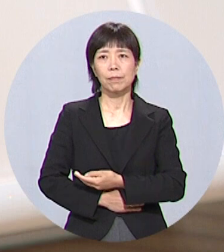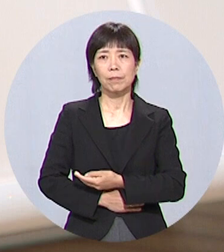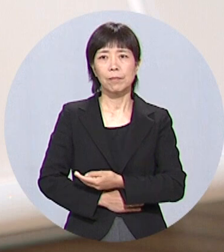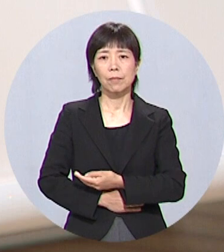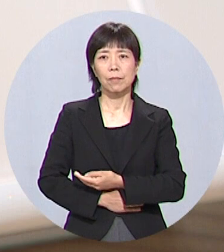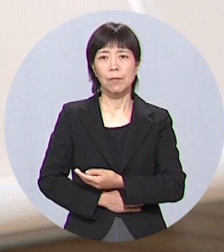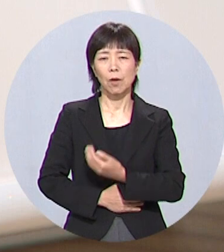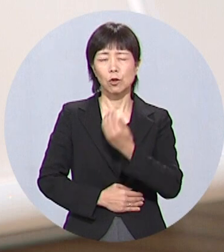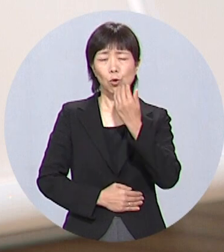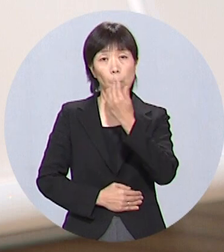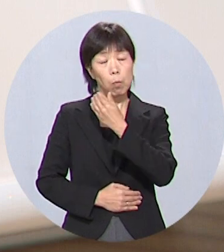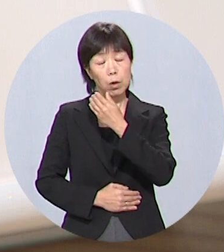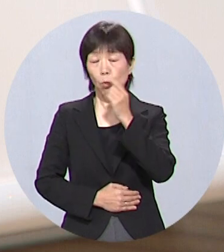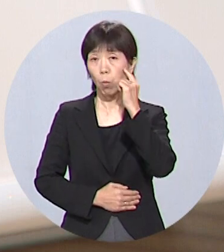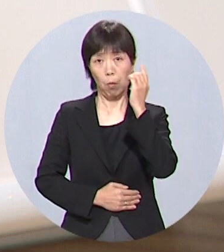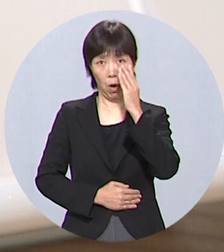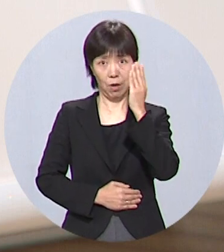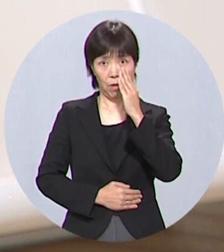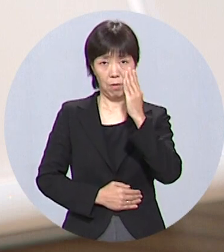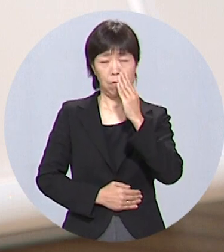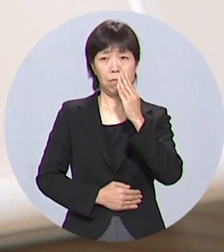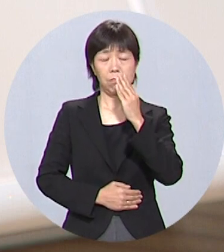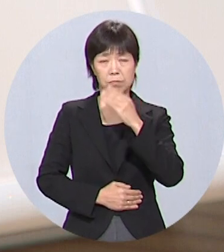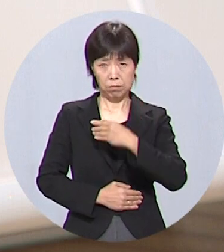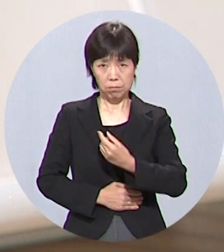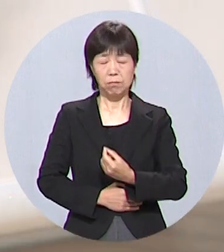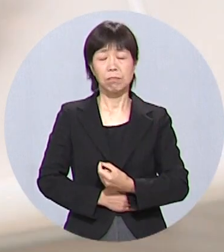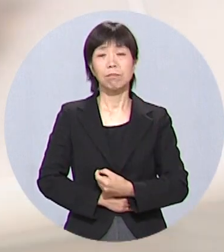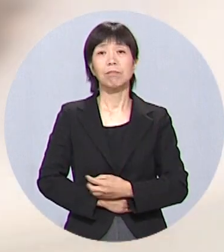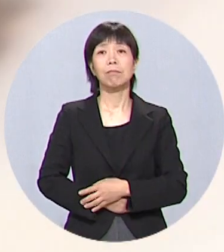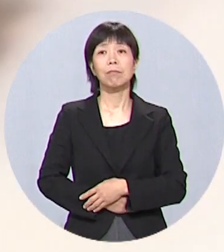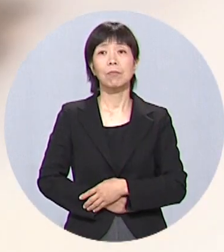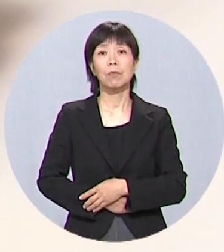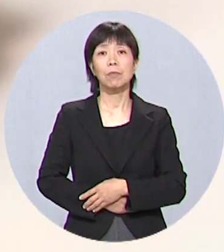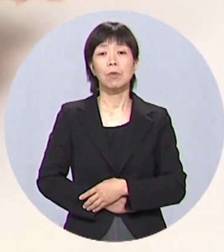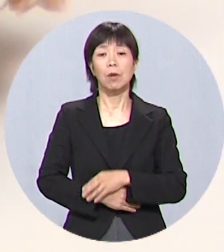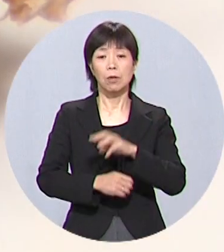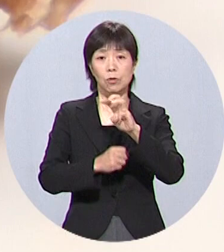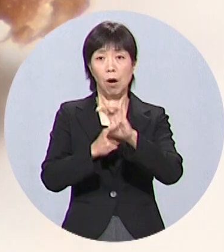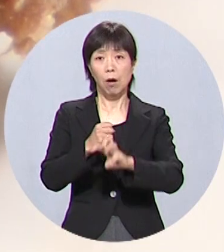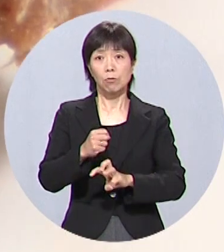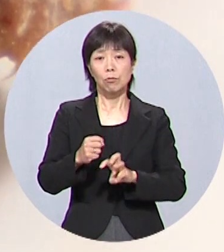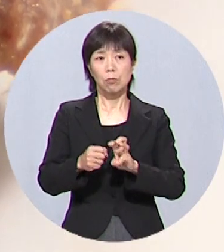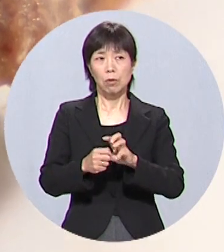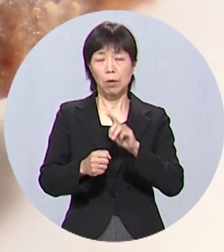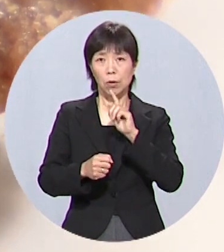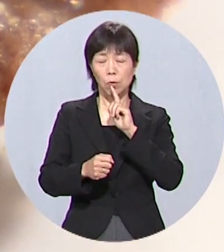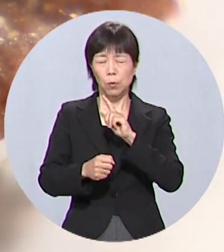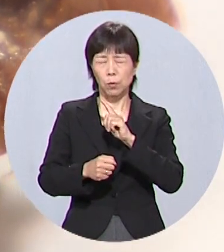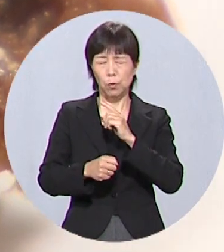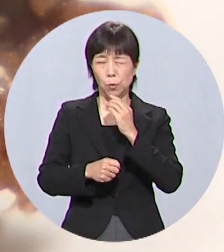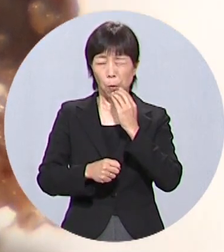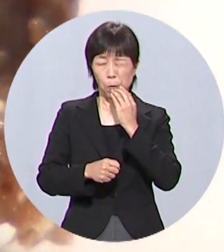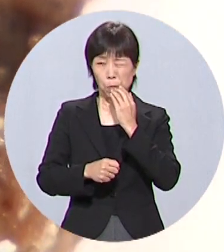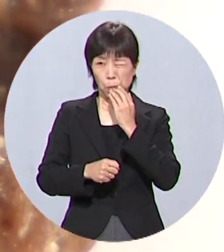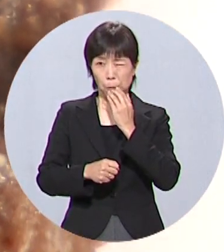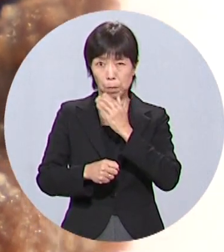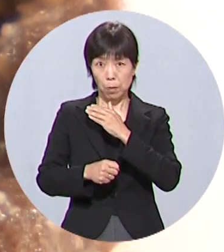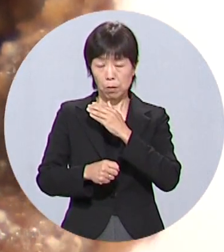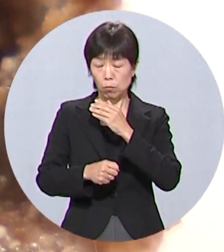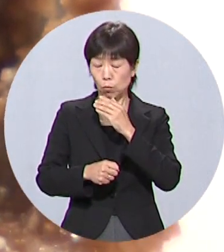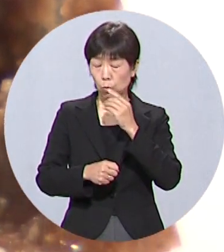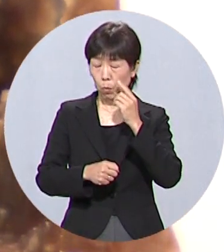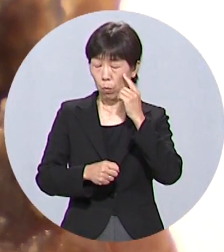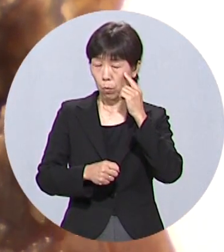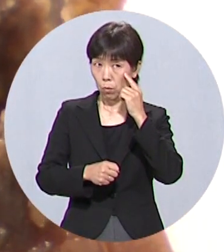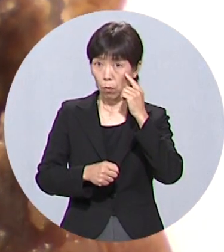全然そのしょっぱいって感じはないですね。 全然ないですよね、 うん、30年って聞くから結構味が染み込んで